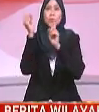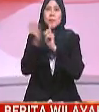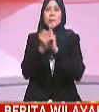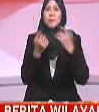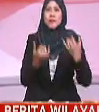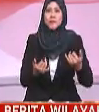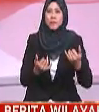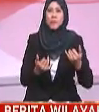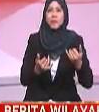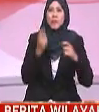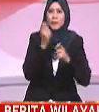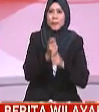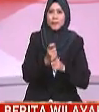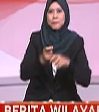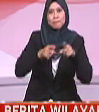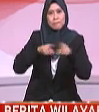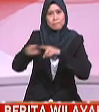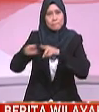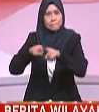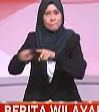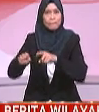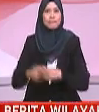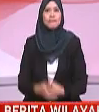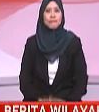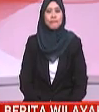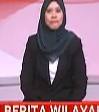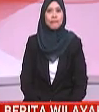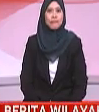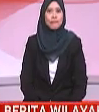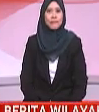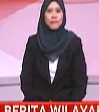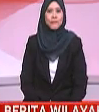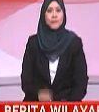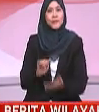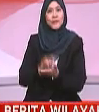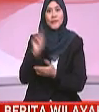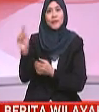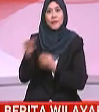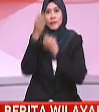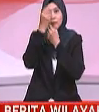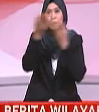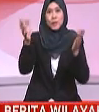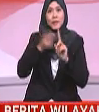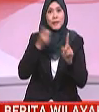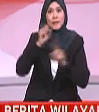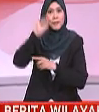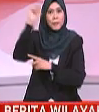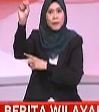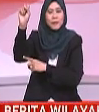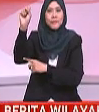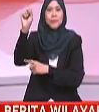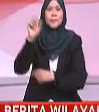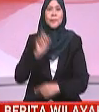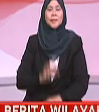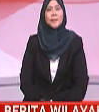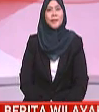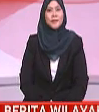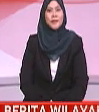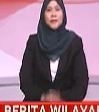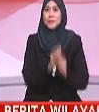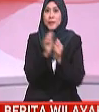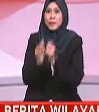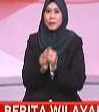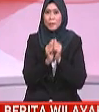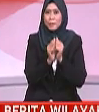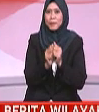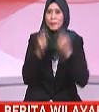semasa agar kekal berdaya saing. Sekian paparan dari Sabah petang ini bersama saya, Konstantin Palawan.